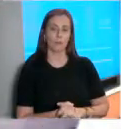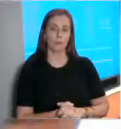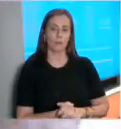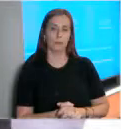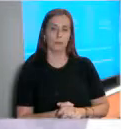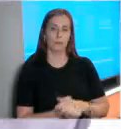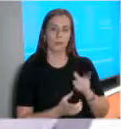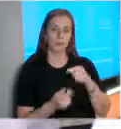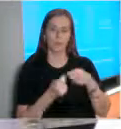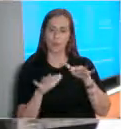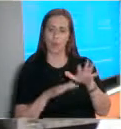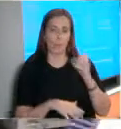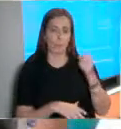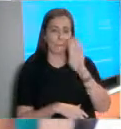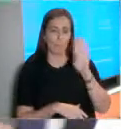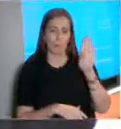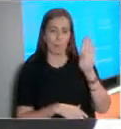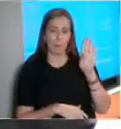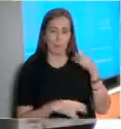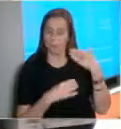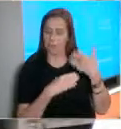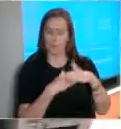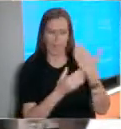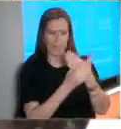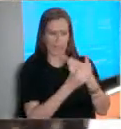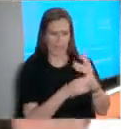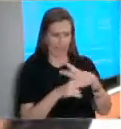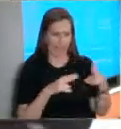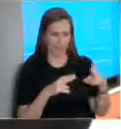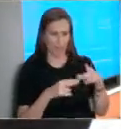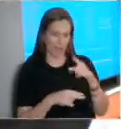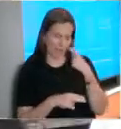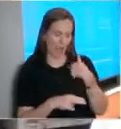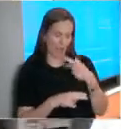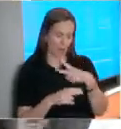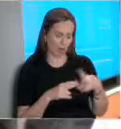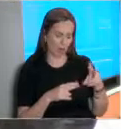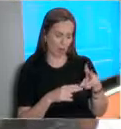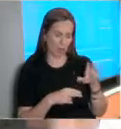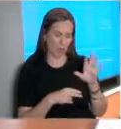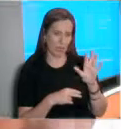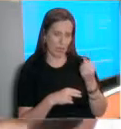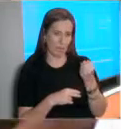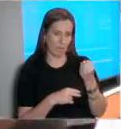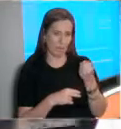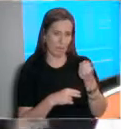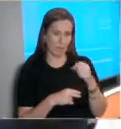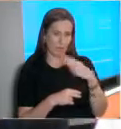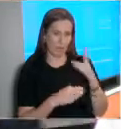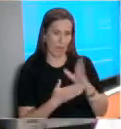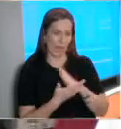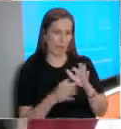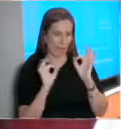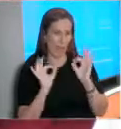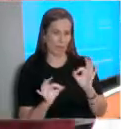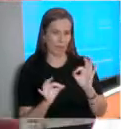זה לא עניין של ממשלה. אם נתניהו יוצא מהתיקים שלו, וככה נראה לי שהוא יוצא, כי אם תהיה החלטה